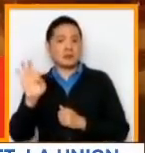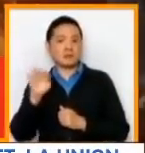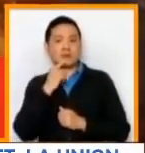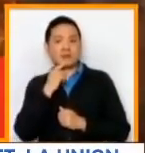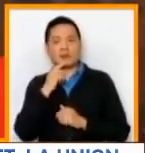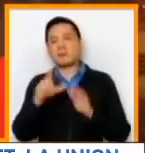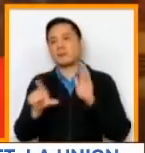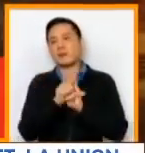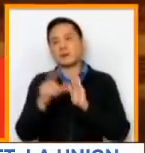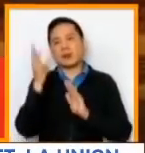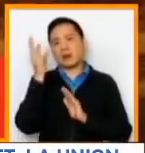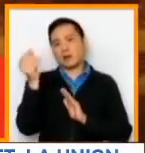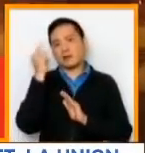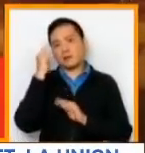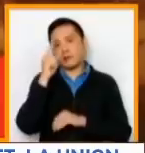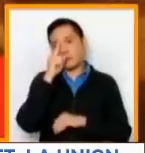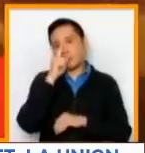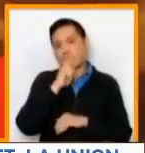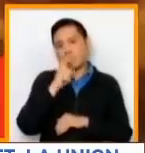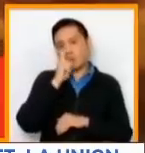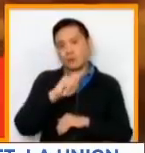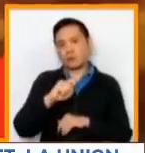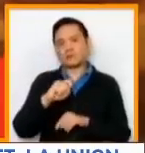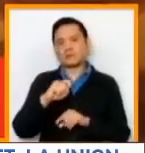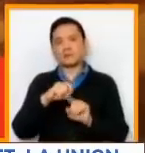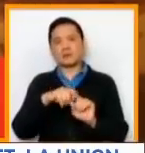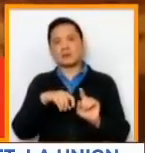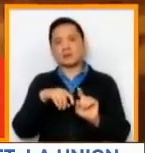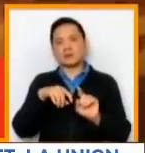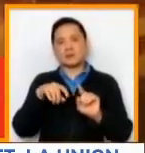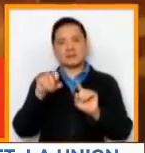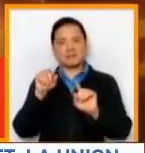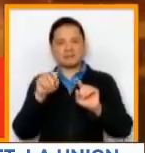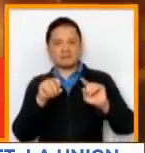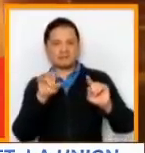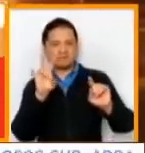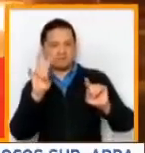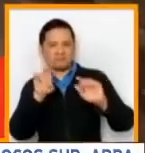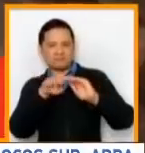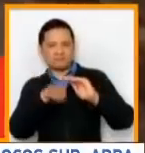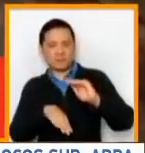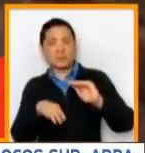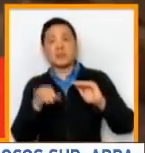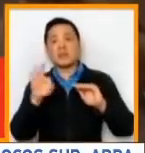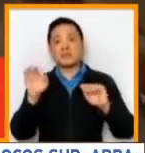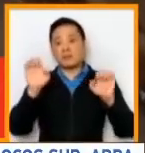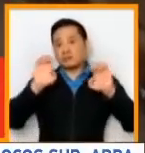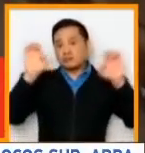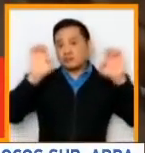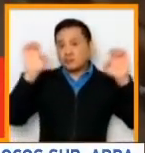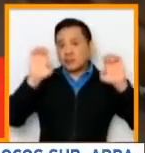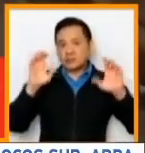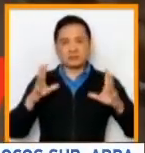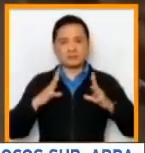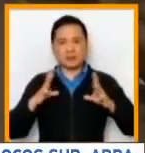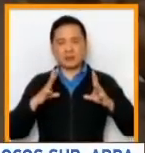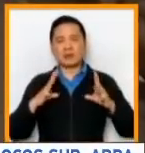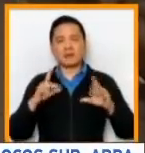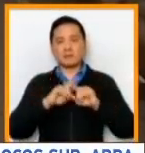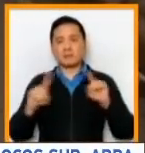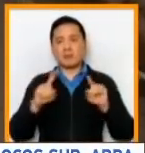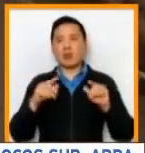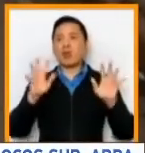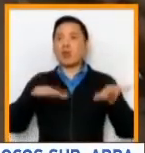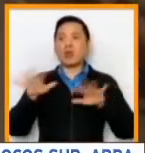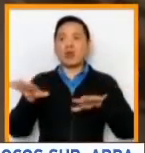edad 17 pababa, maliban na lang kung mag-exercise o essential ang pupuntahan. Para sa unang balita, Lay Alves,